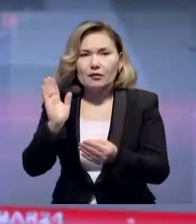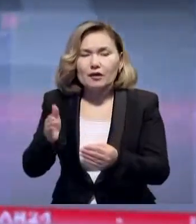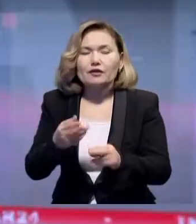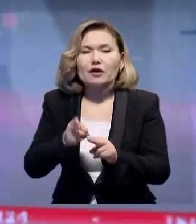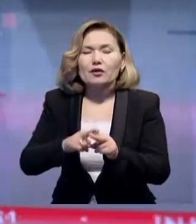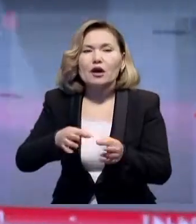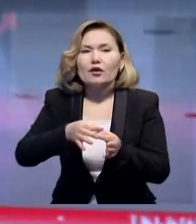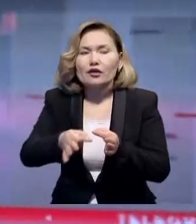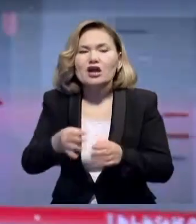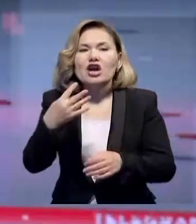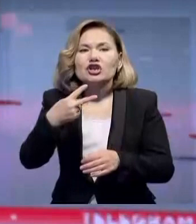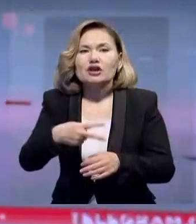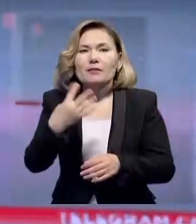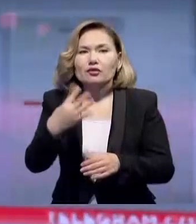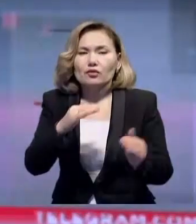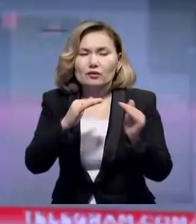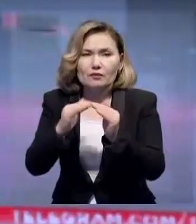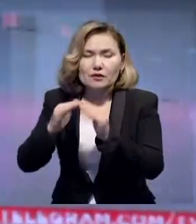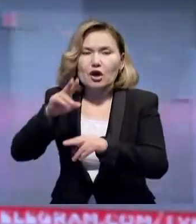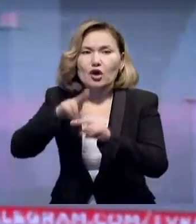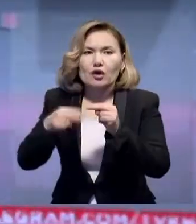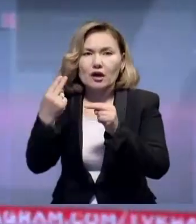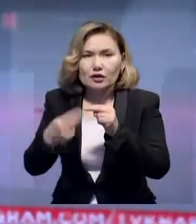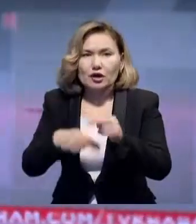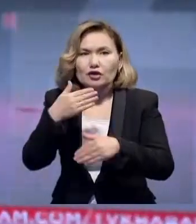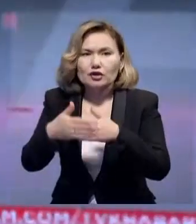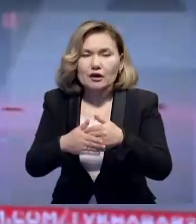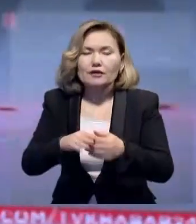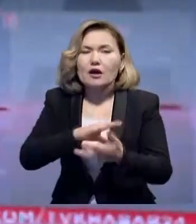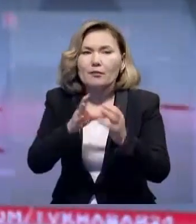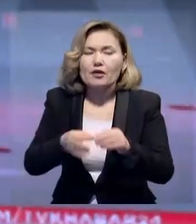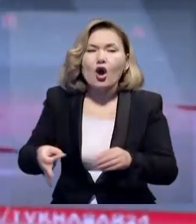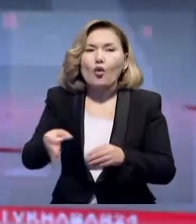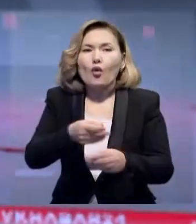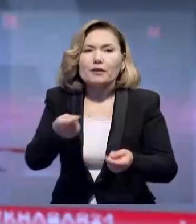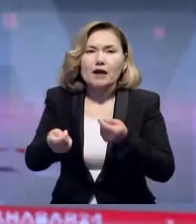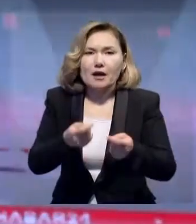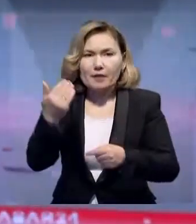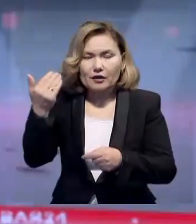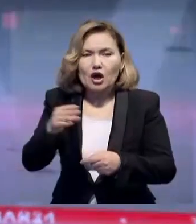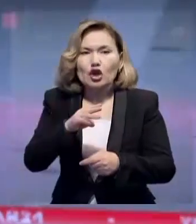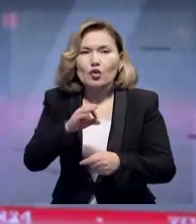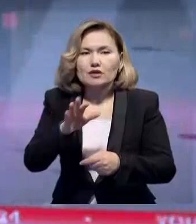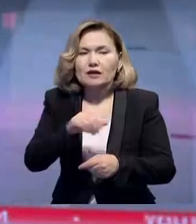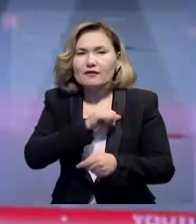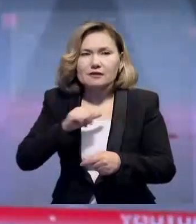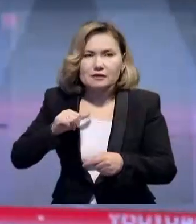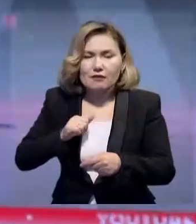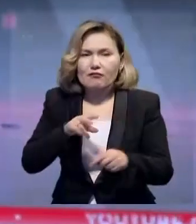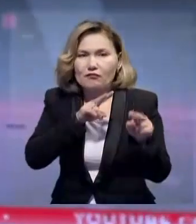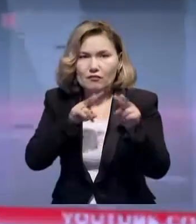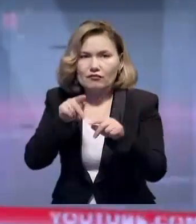jatkan 24 baspananın kurlusu ayaqtaluğa jahın. Kurlus barısın obılıs akma Eralı Toğjanov özü bakılau